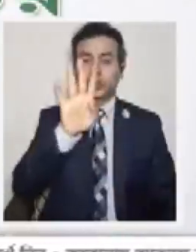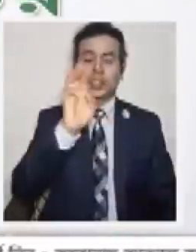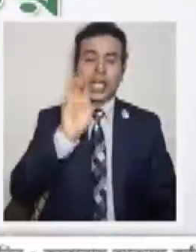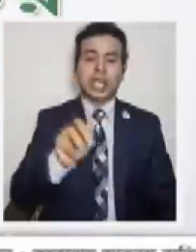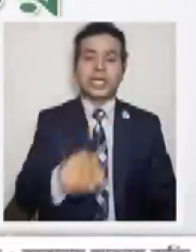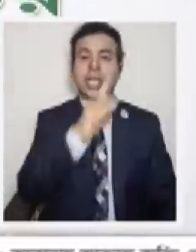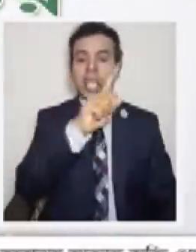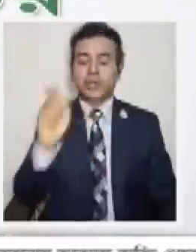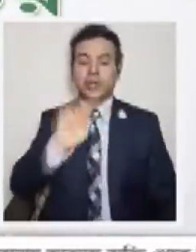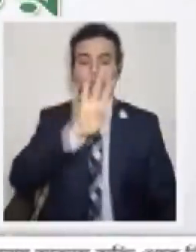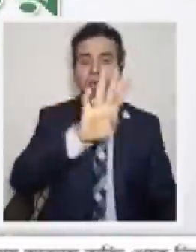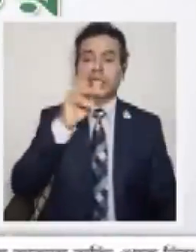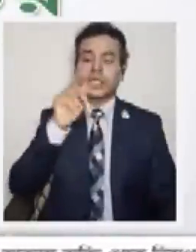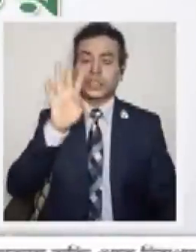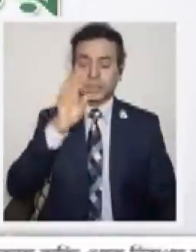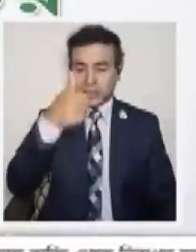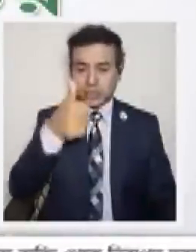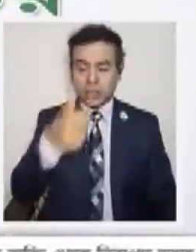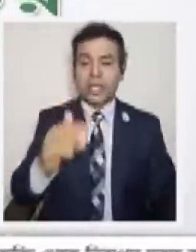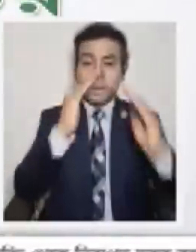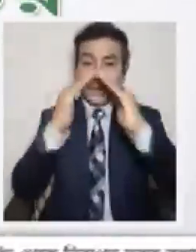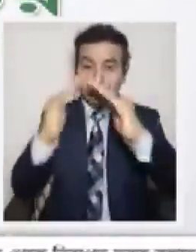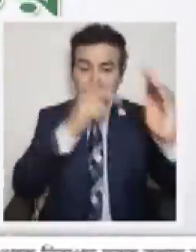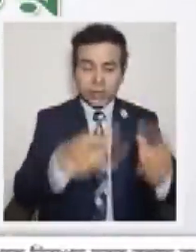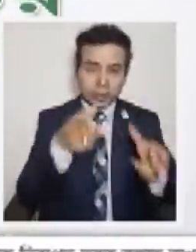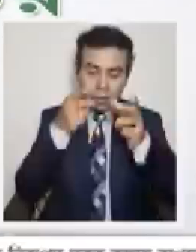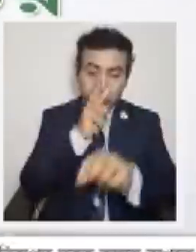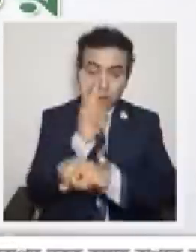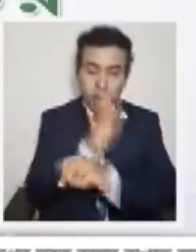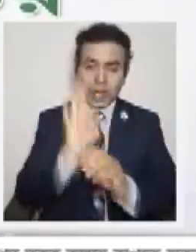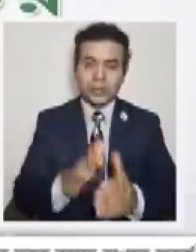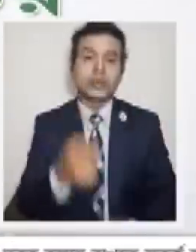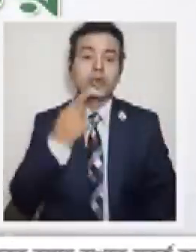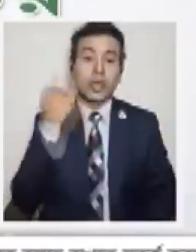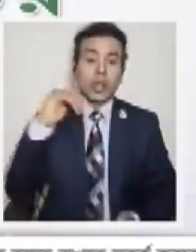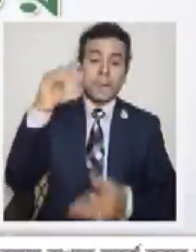এবং বর্তমানে কোয়ারেন্টাইনে আছেন 64,146 জন।